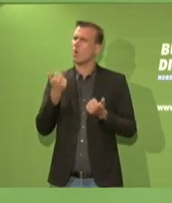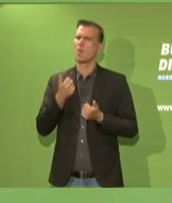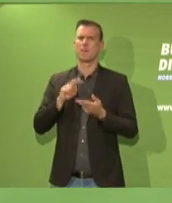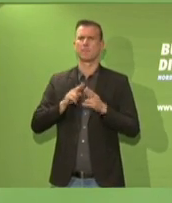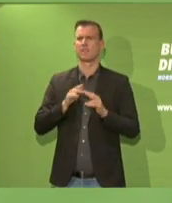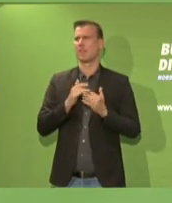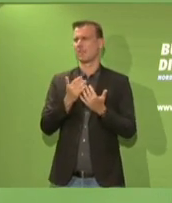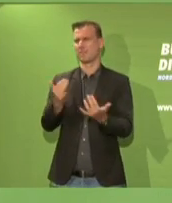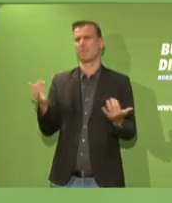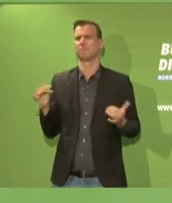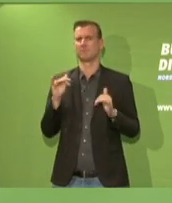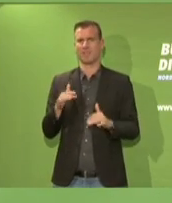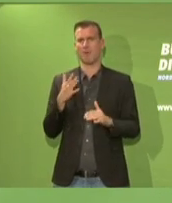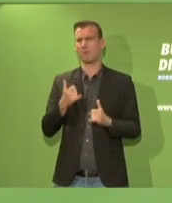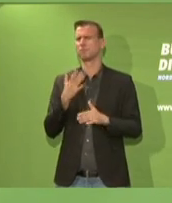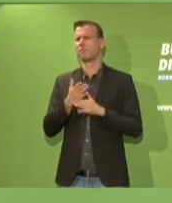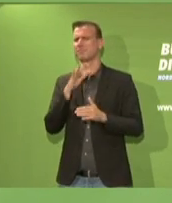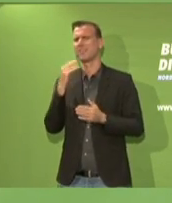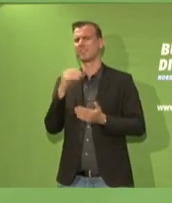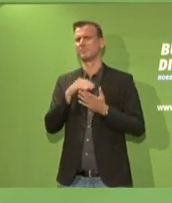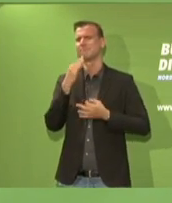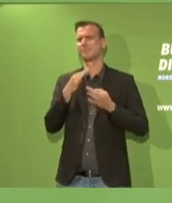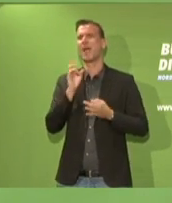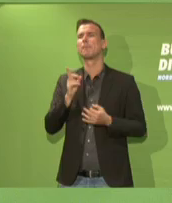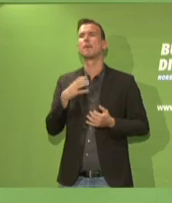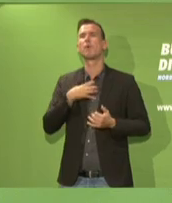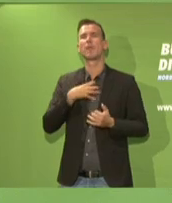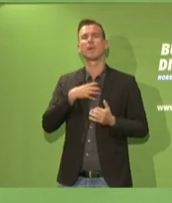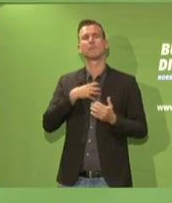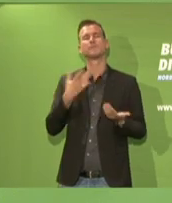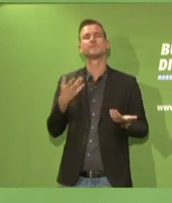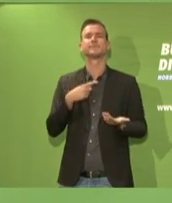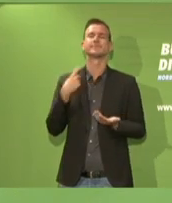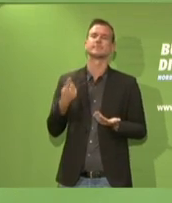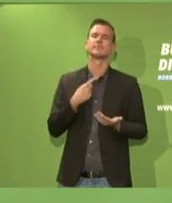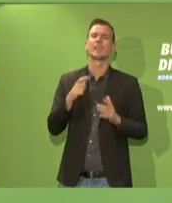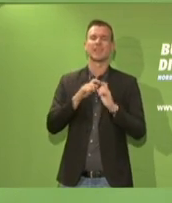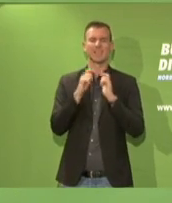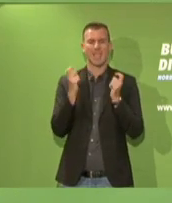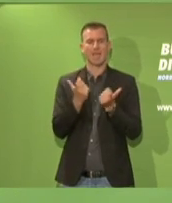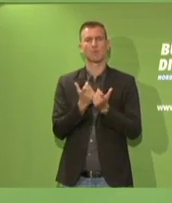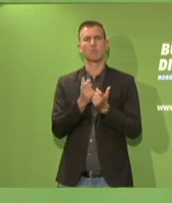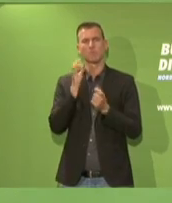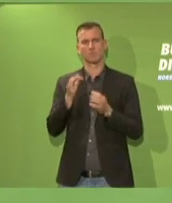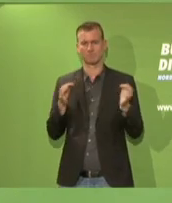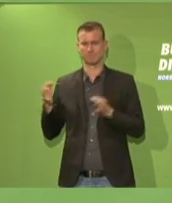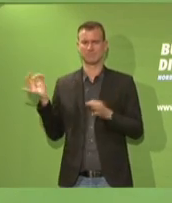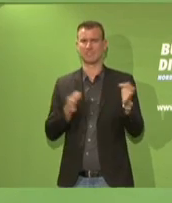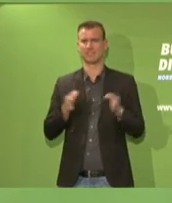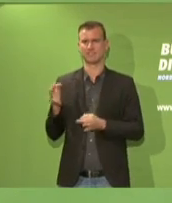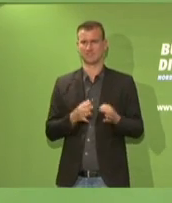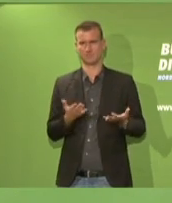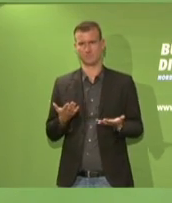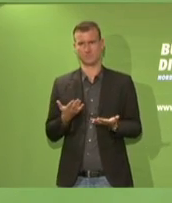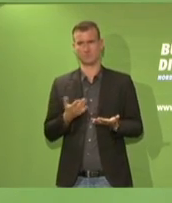dazu gesagt worden, zu Recht. Aber wir haben Probleme, unsere Listen oder unsere Gremien quotiert zu besetzen. Wir